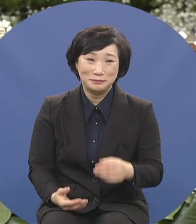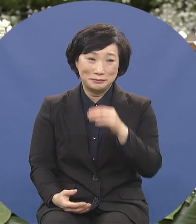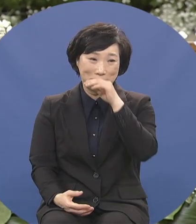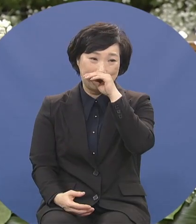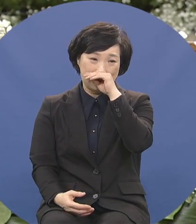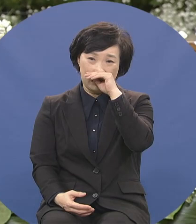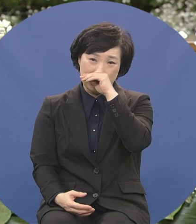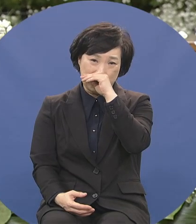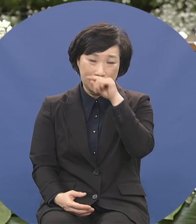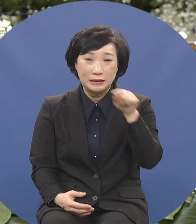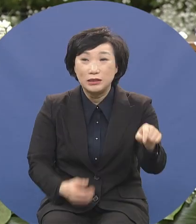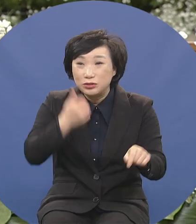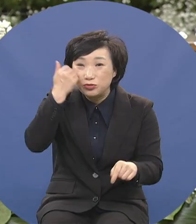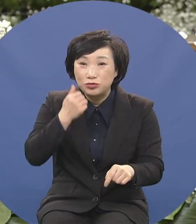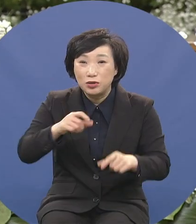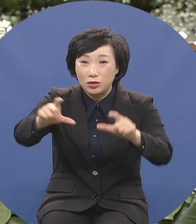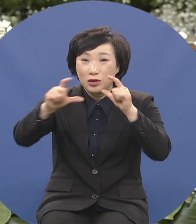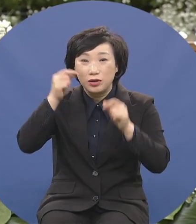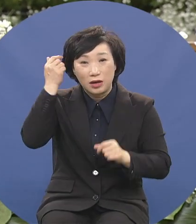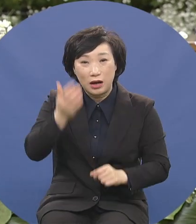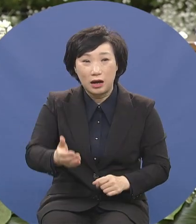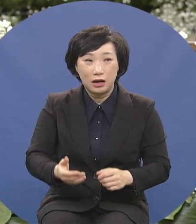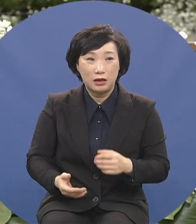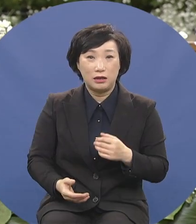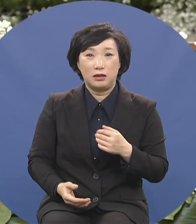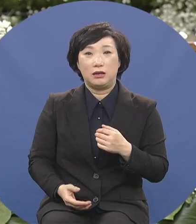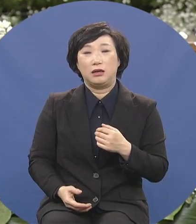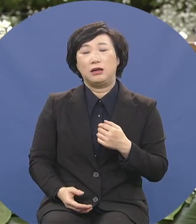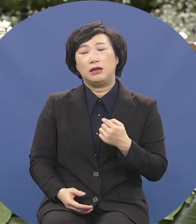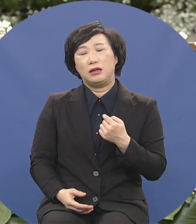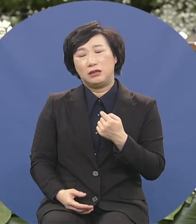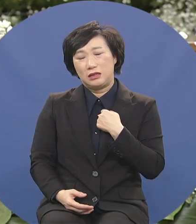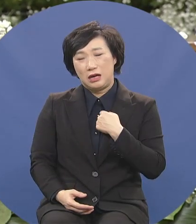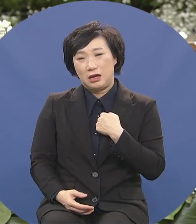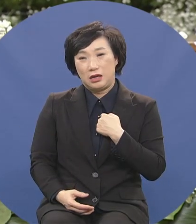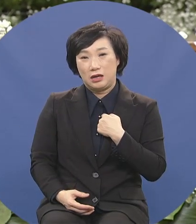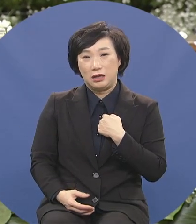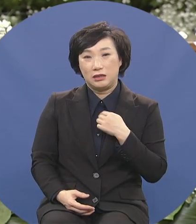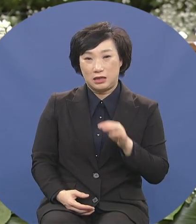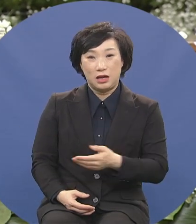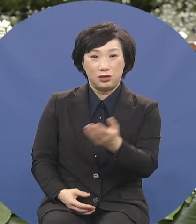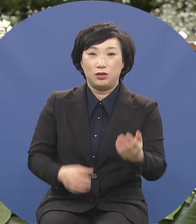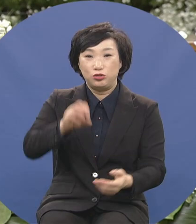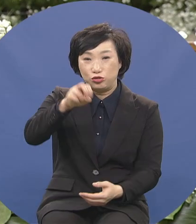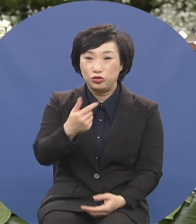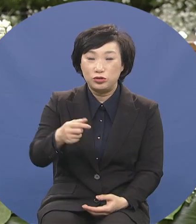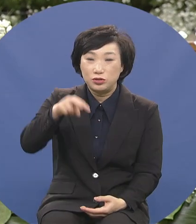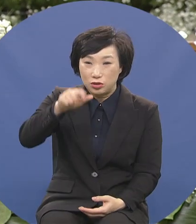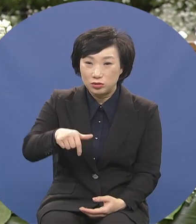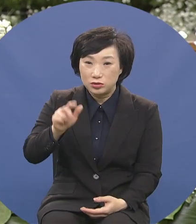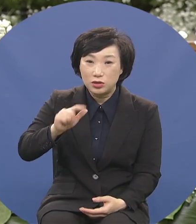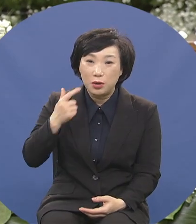그 소리가 누구에게 들리는 소리냐? 바로 윤석전에게 들리는 소리라면